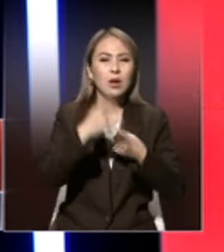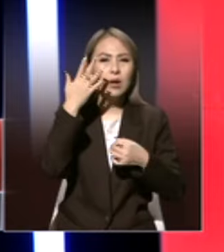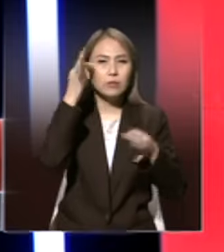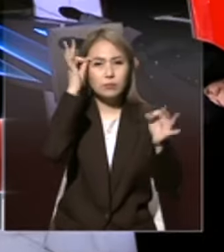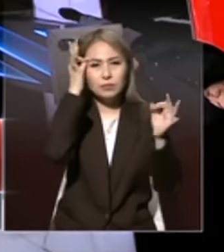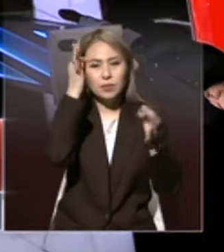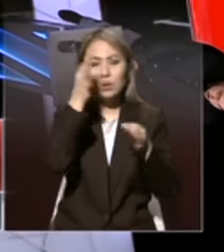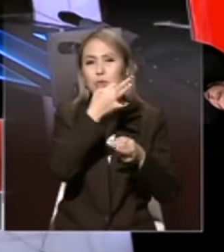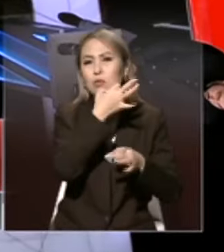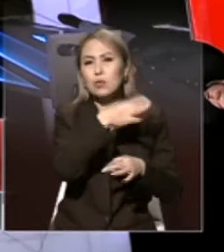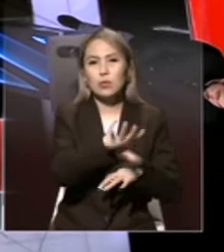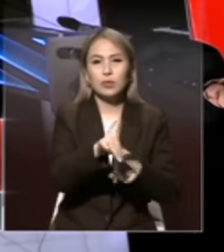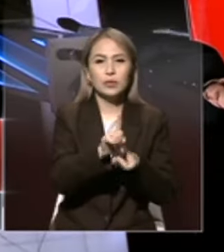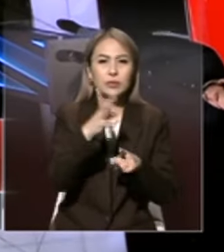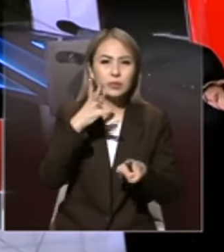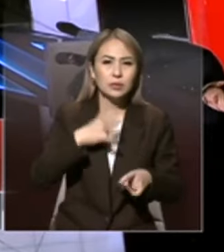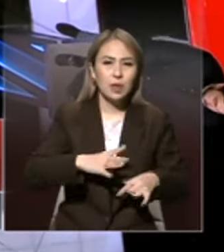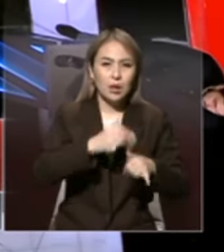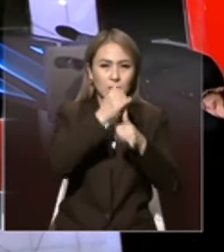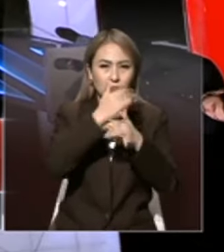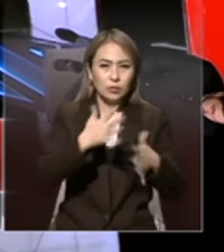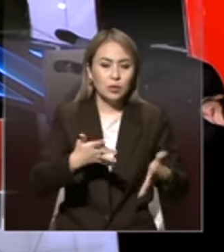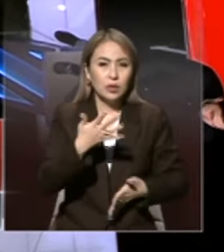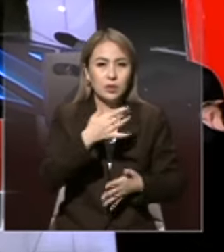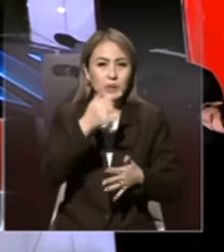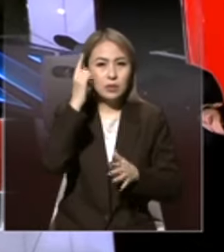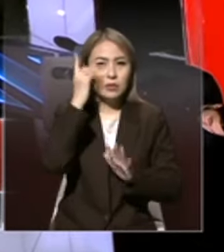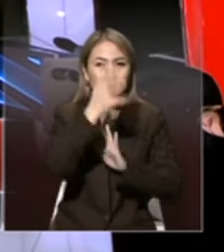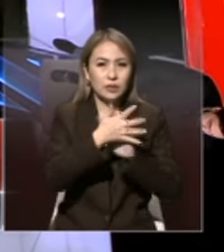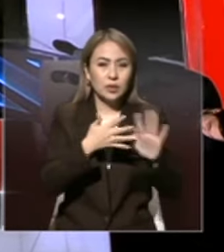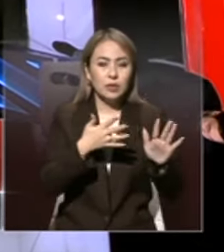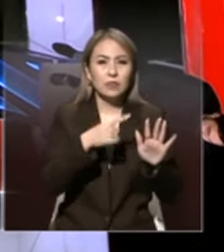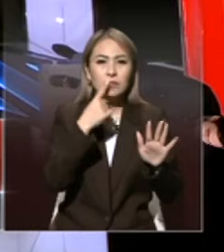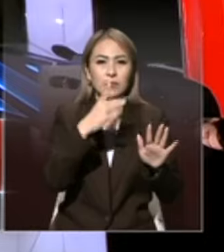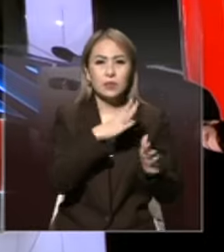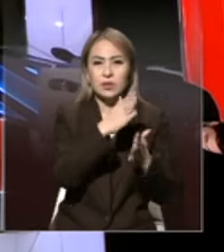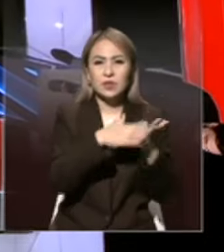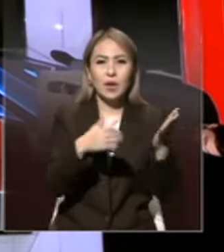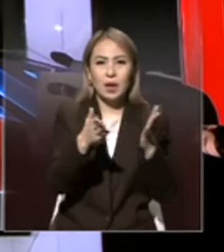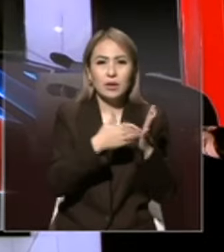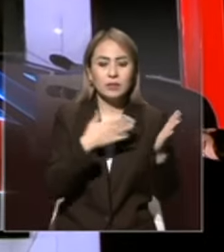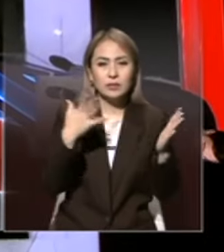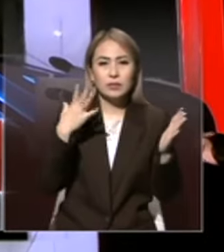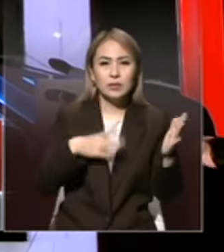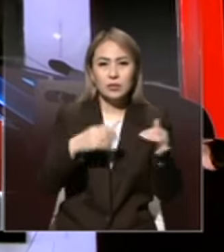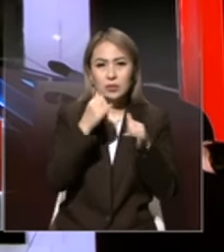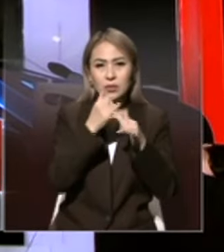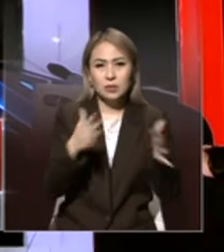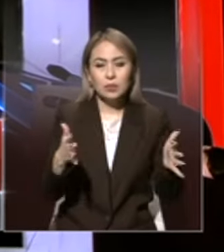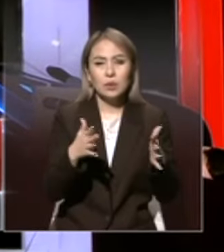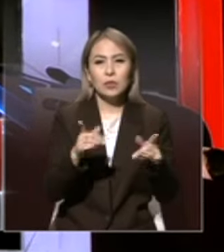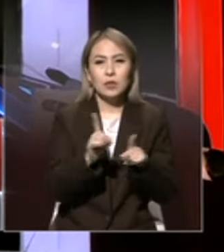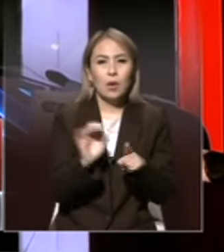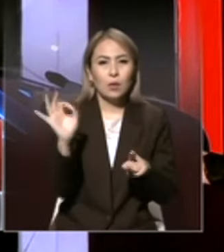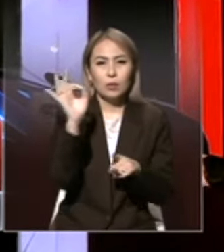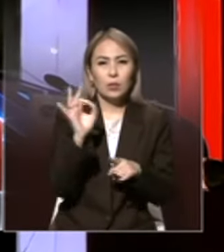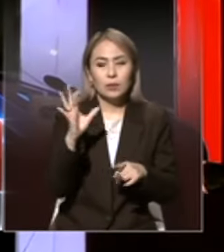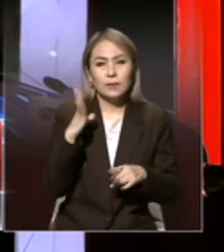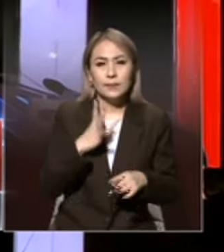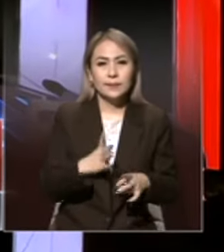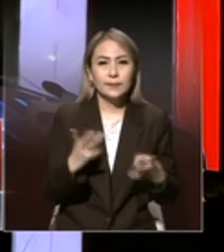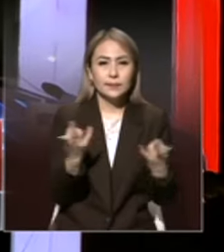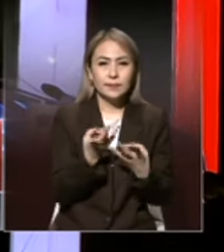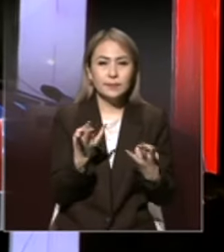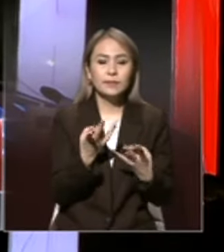келген түріне мүлдем төзбейтін түсінік қалыптаспаса, жаңа Жандыр ханым айтты ғой, мүлдем төзбейтін зорлық-зомбылыққа біз жаңағы нөлдік төзімділік болу керек деді